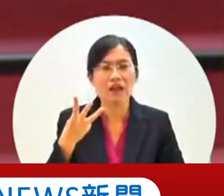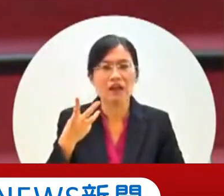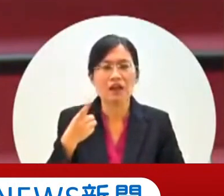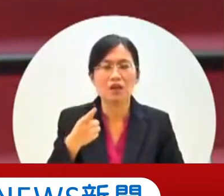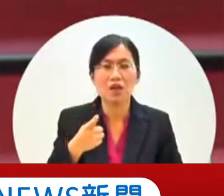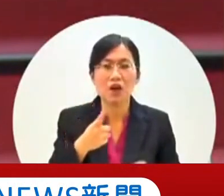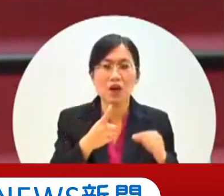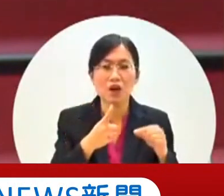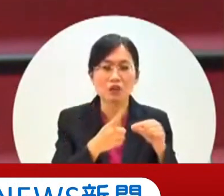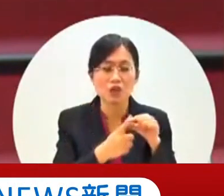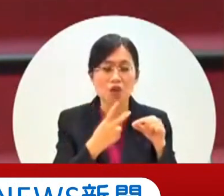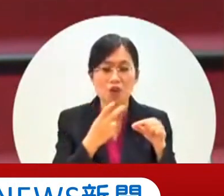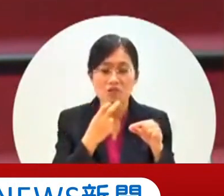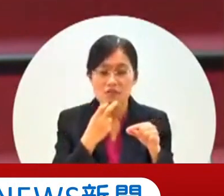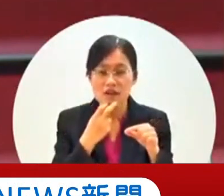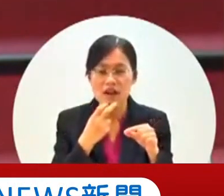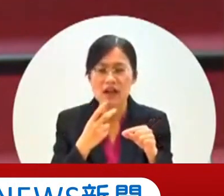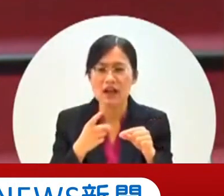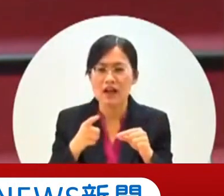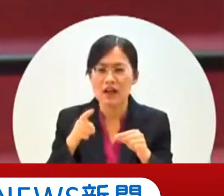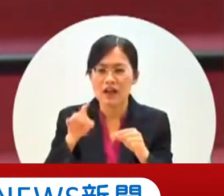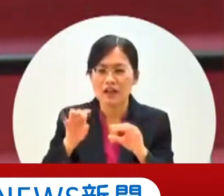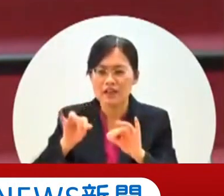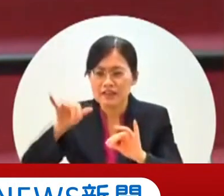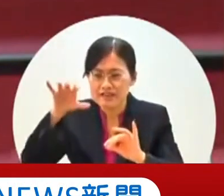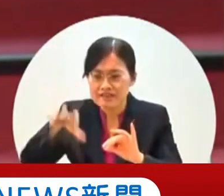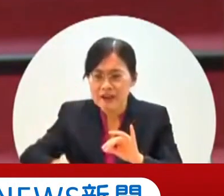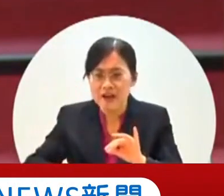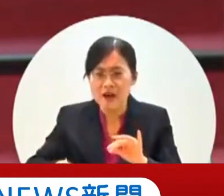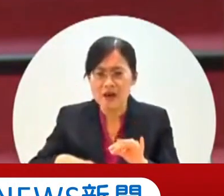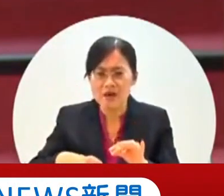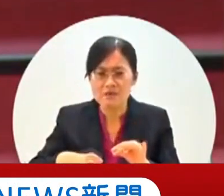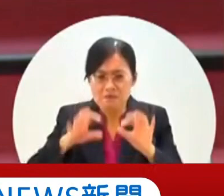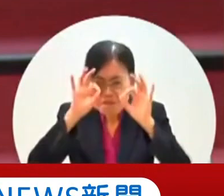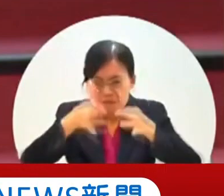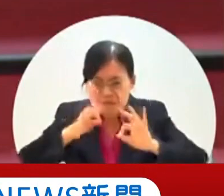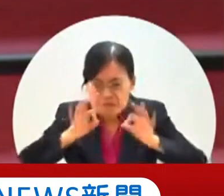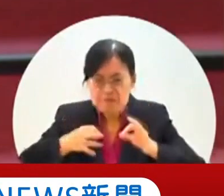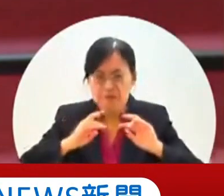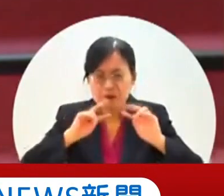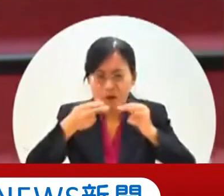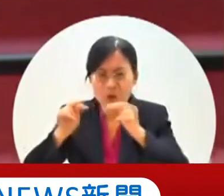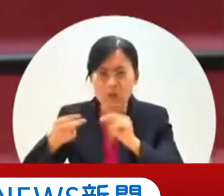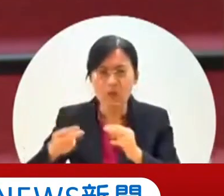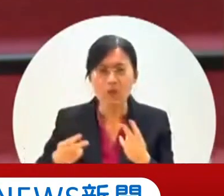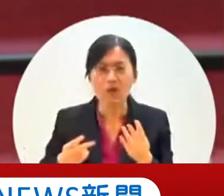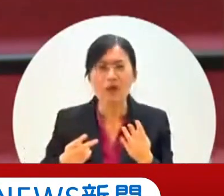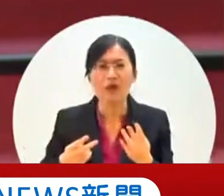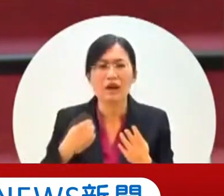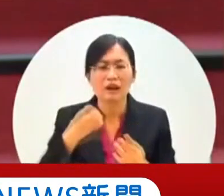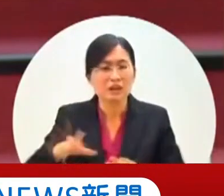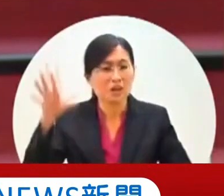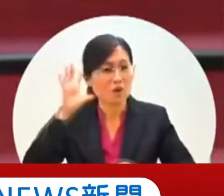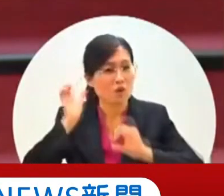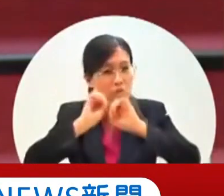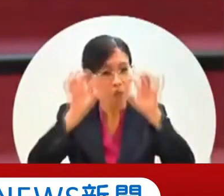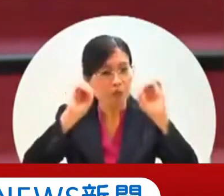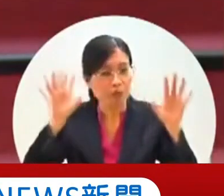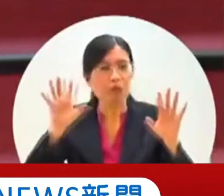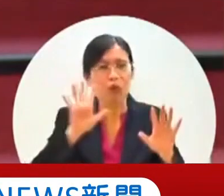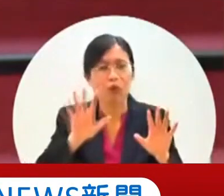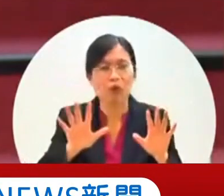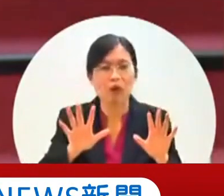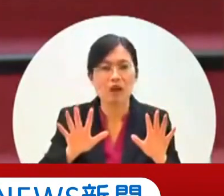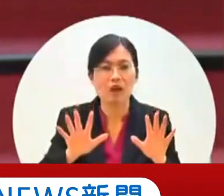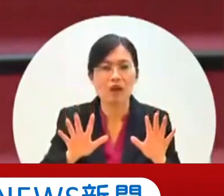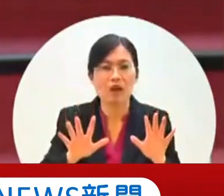地方不断的检讨少子化问题，而且都是上新闻。 他们是从基层到